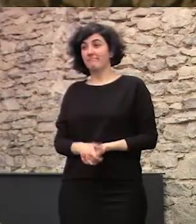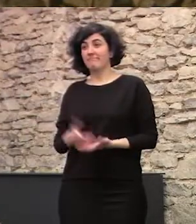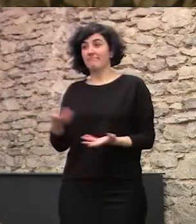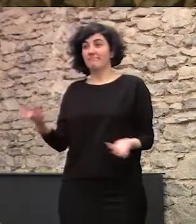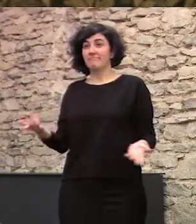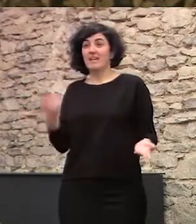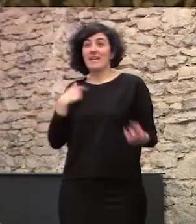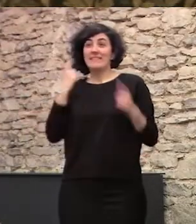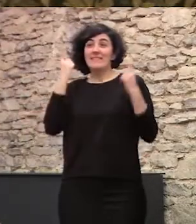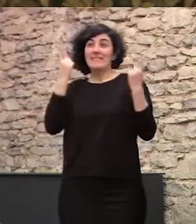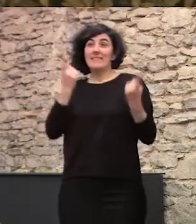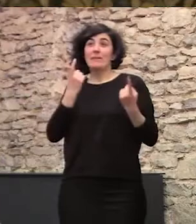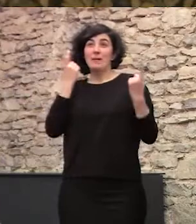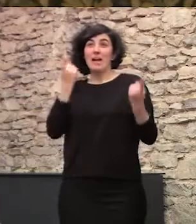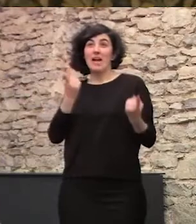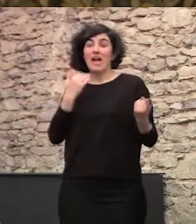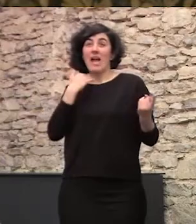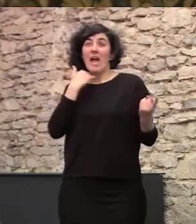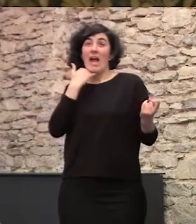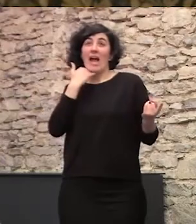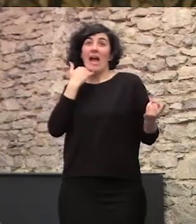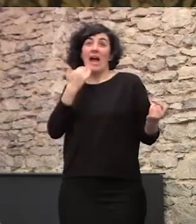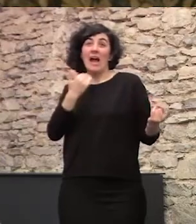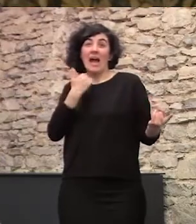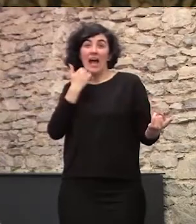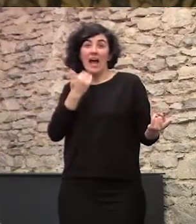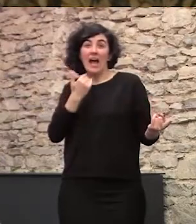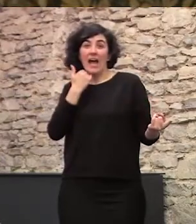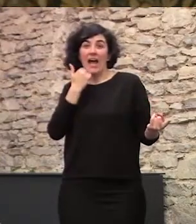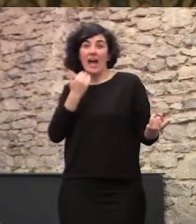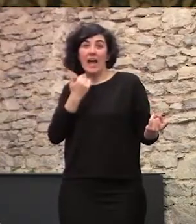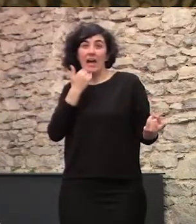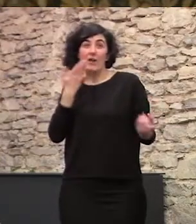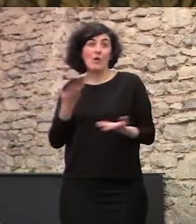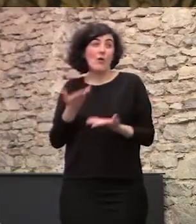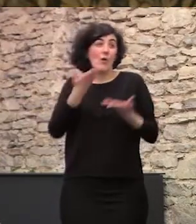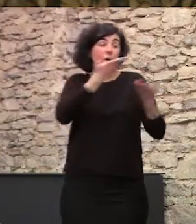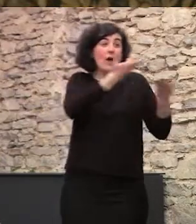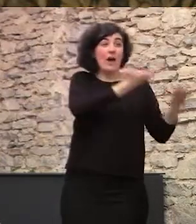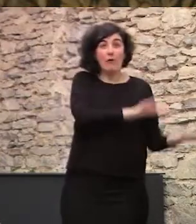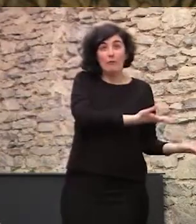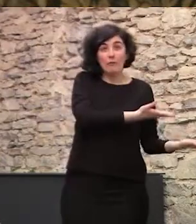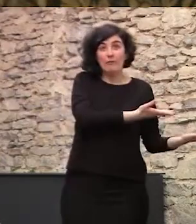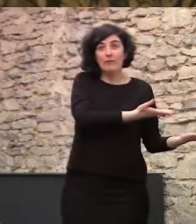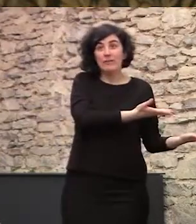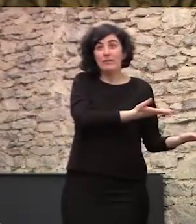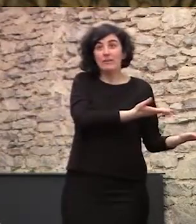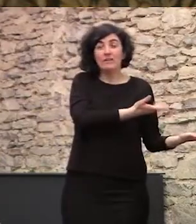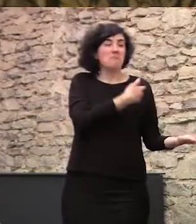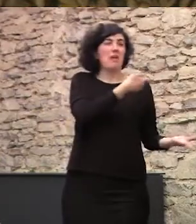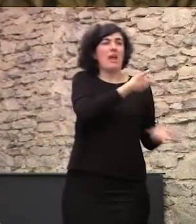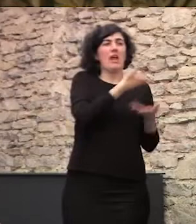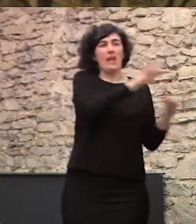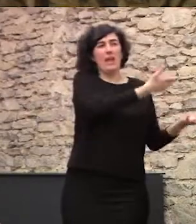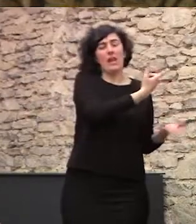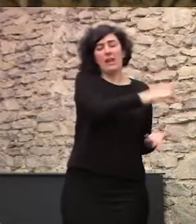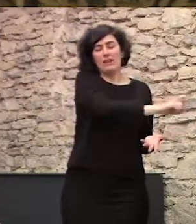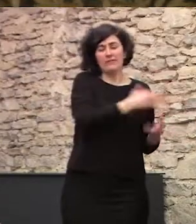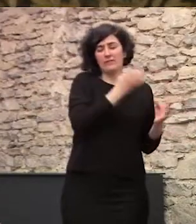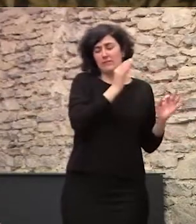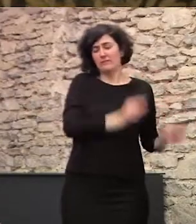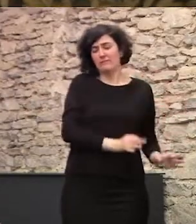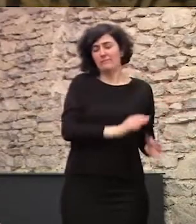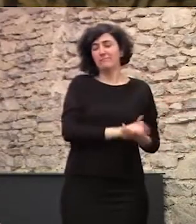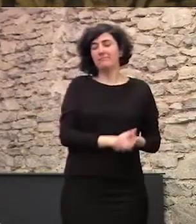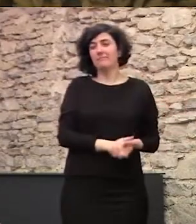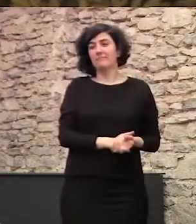zerbait aleginduko geha, gure partetik laguntzen Danelari, baina ez du laguntza askori beharko berak